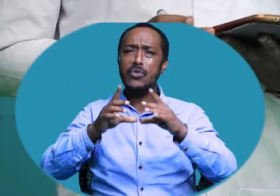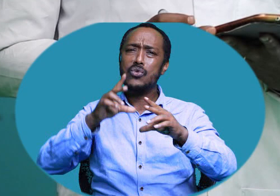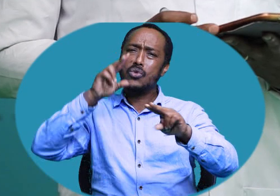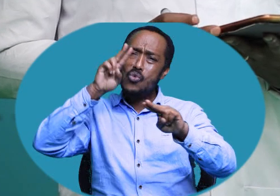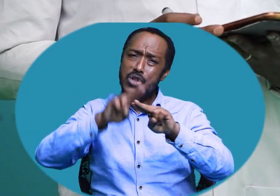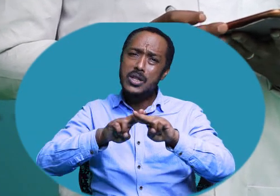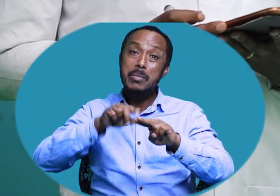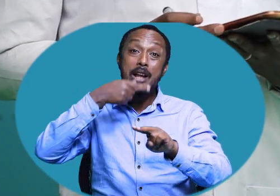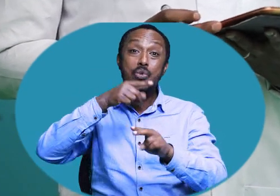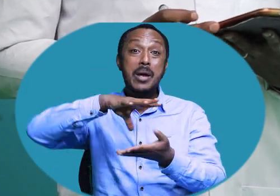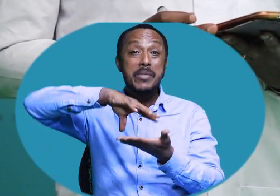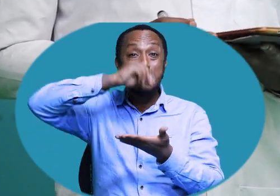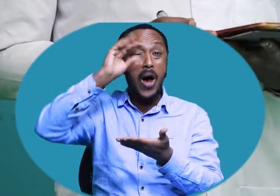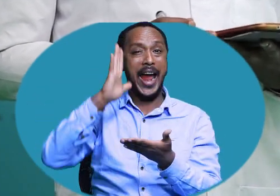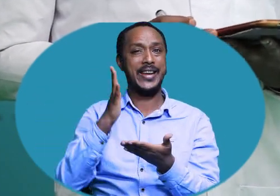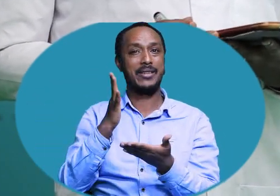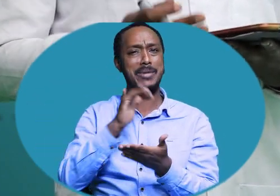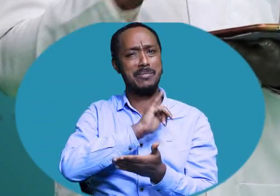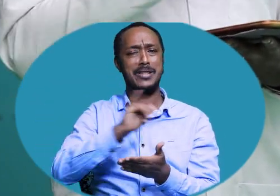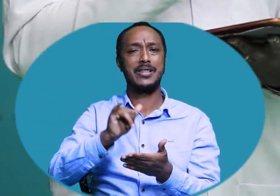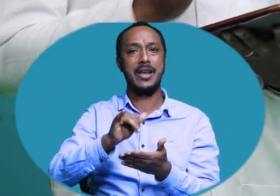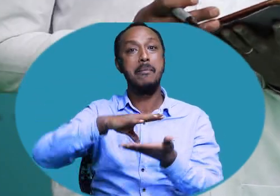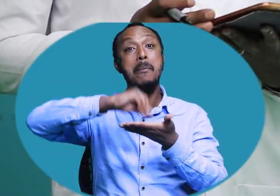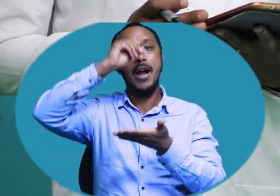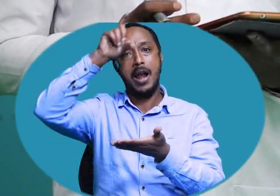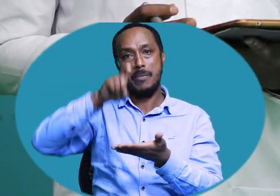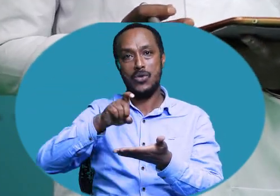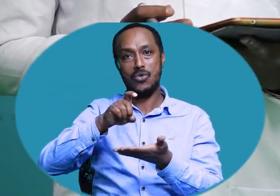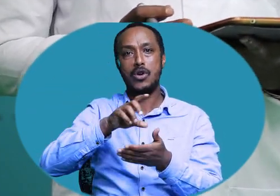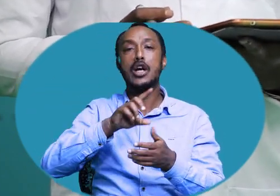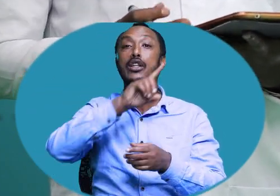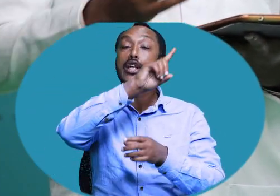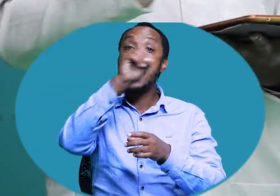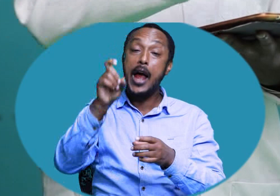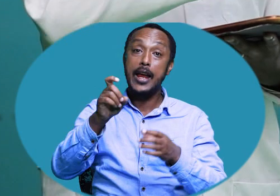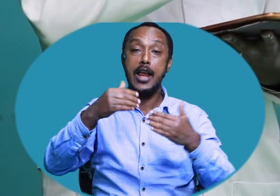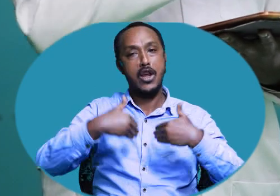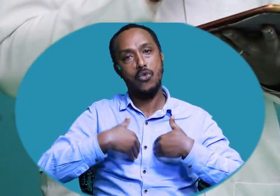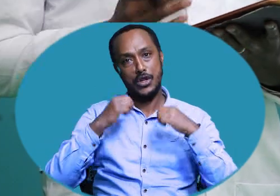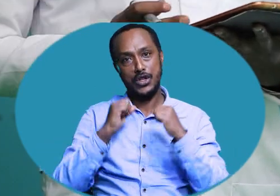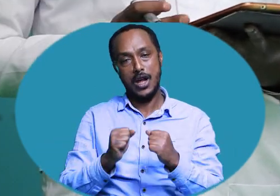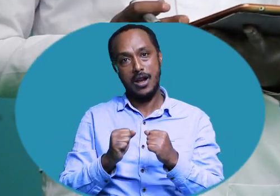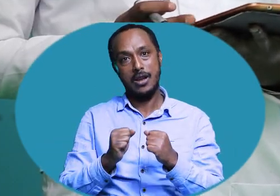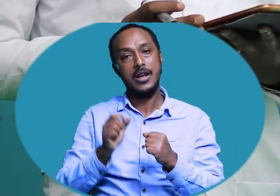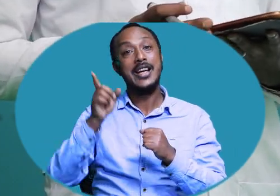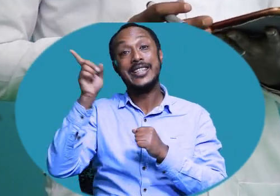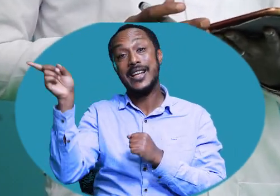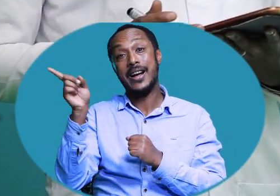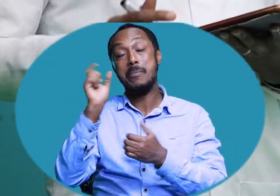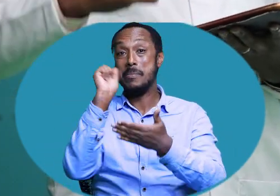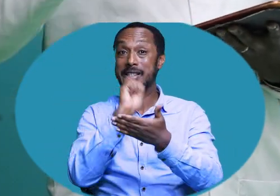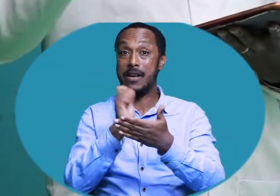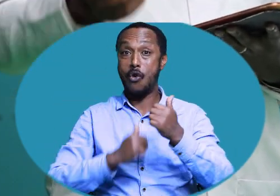አድርጋችሁ ትምህርቶች መከታተል ይኖርባችኋል። በመሃል የሚጠየቁ ጥያቄዎች ይኖራሉ። ስለዚህ ከታች በሚጻፈው